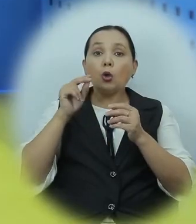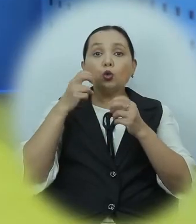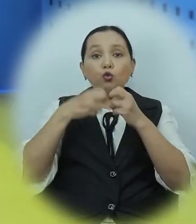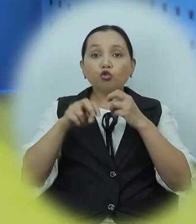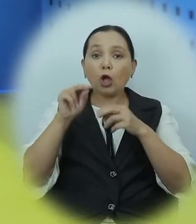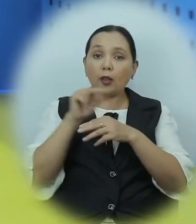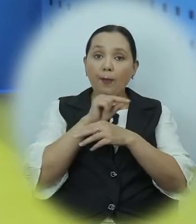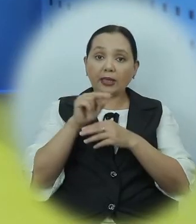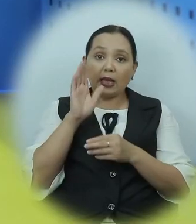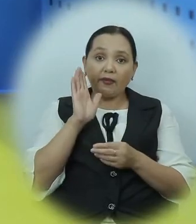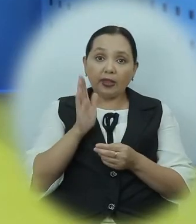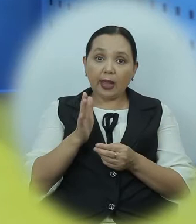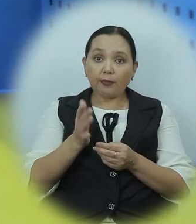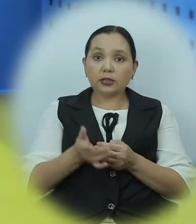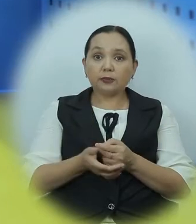etiladi.